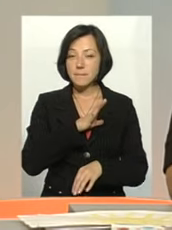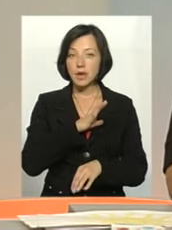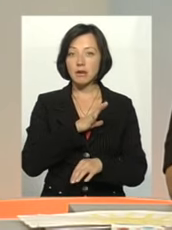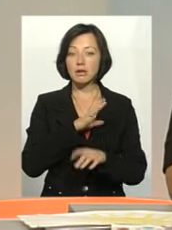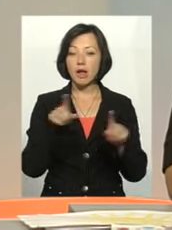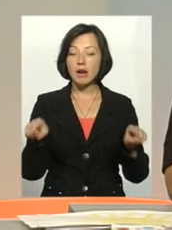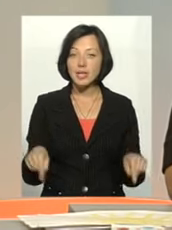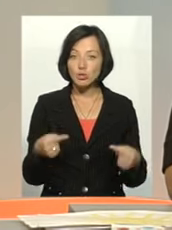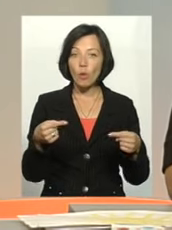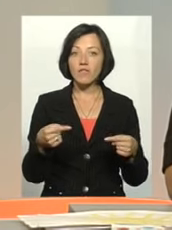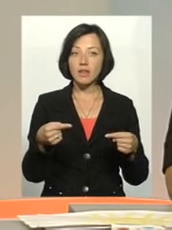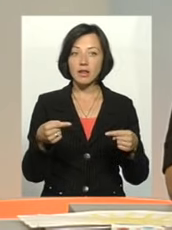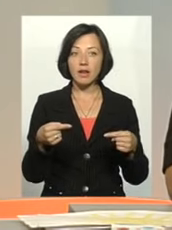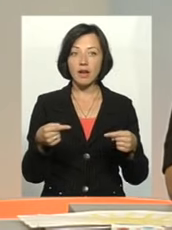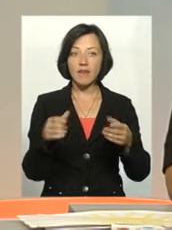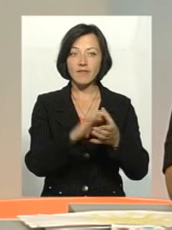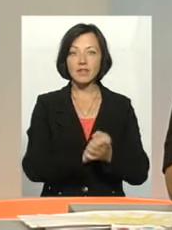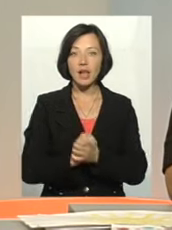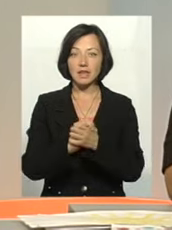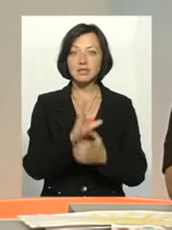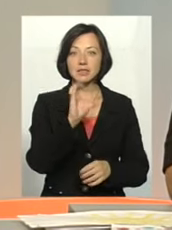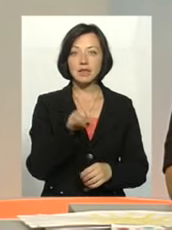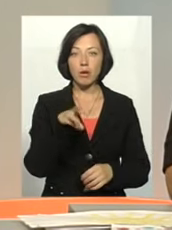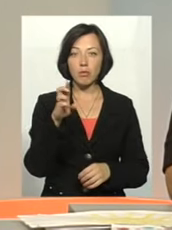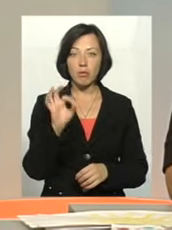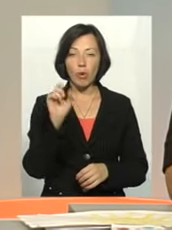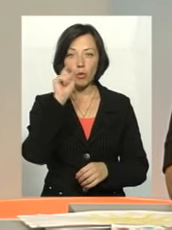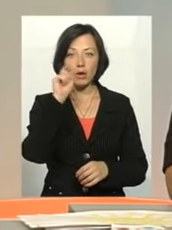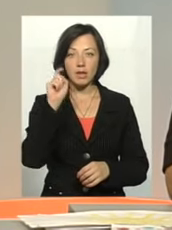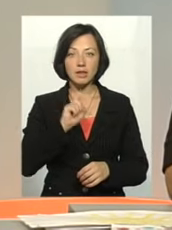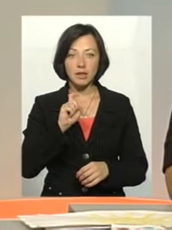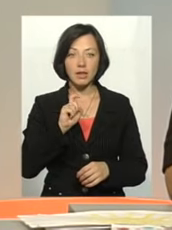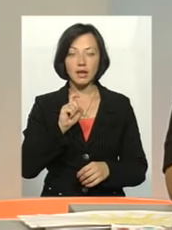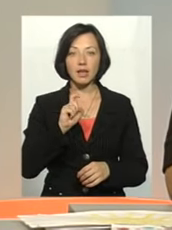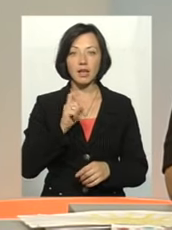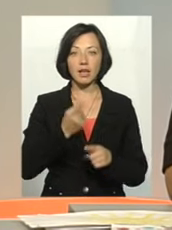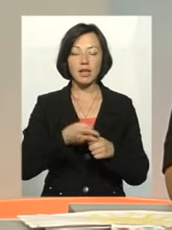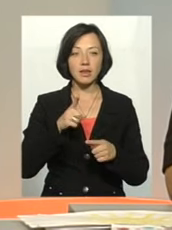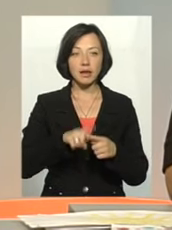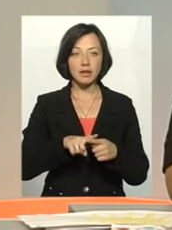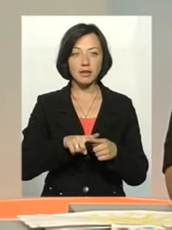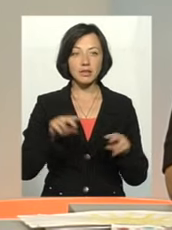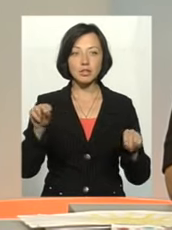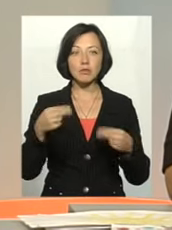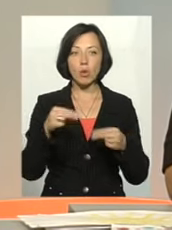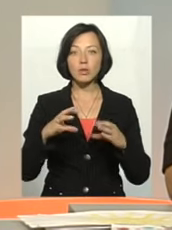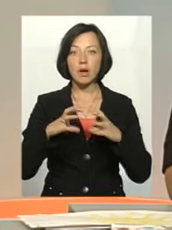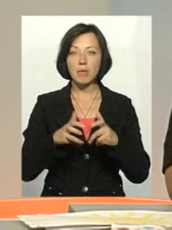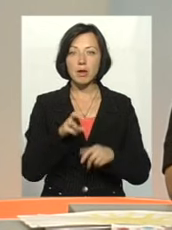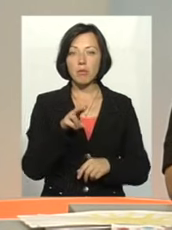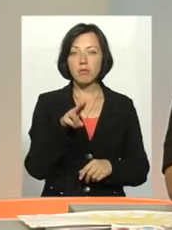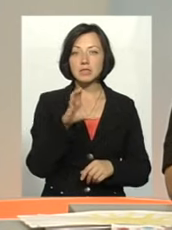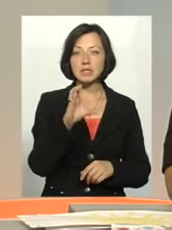организован Федерацией самбо Украины, школой братьев Скрипаль. Это чемпионы мира по самбо,